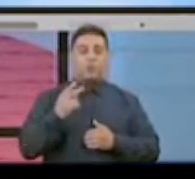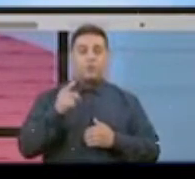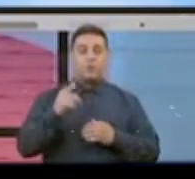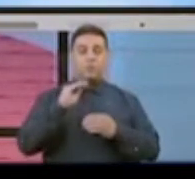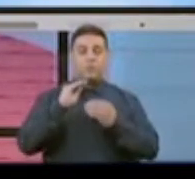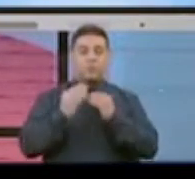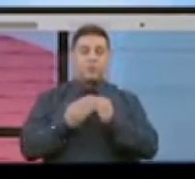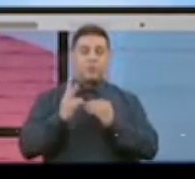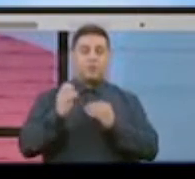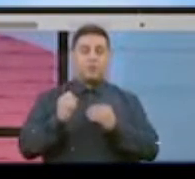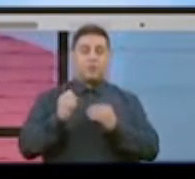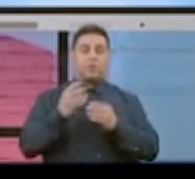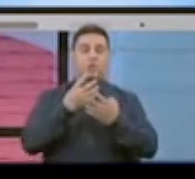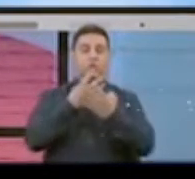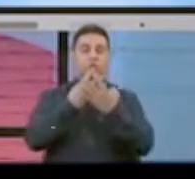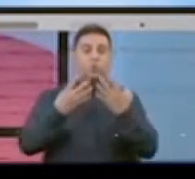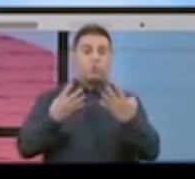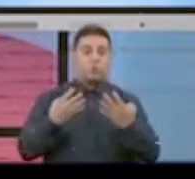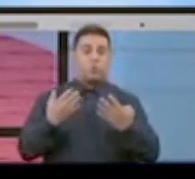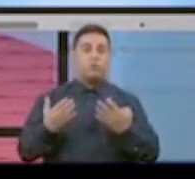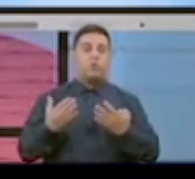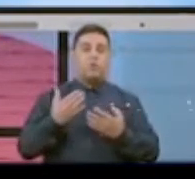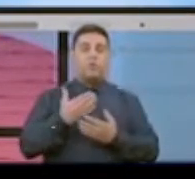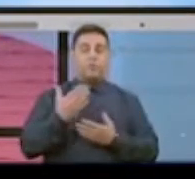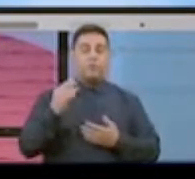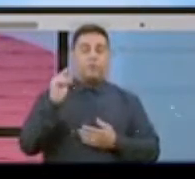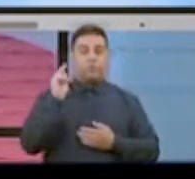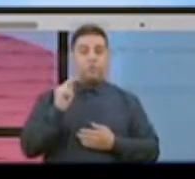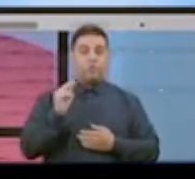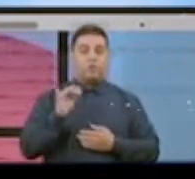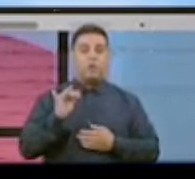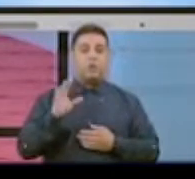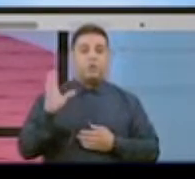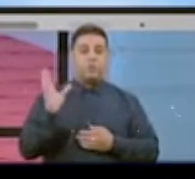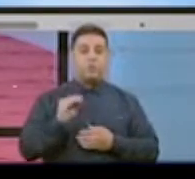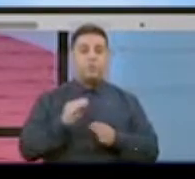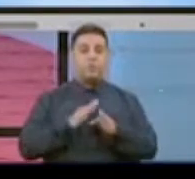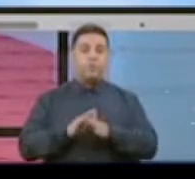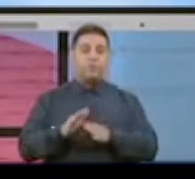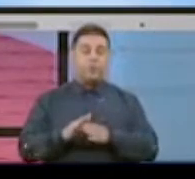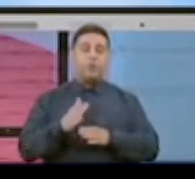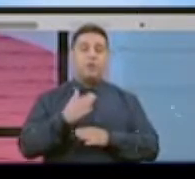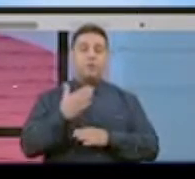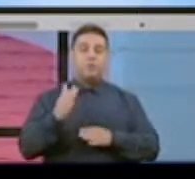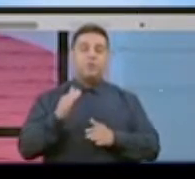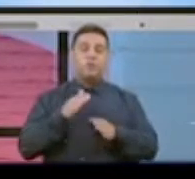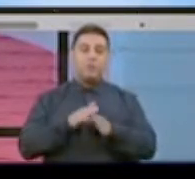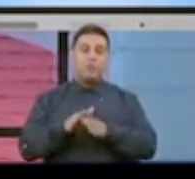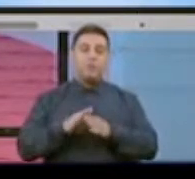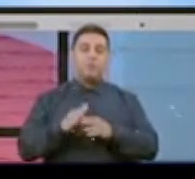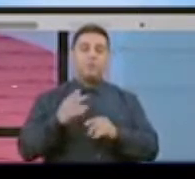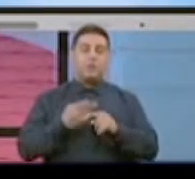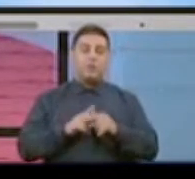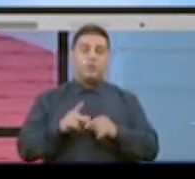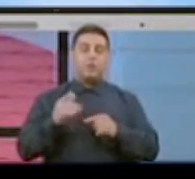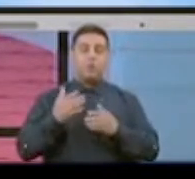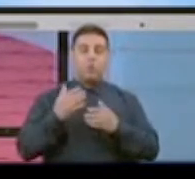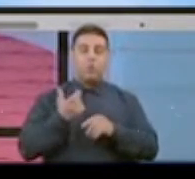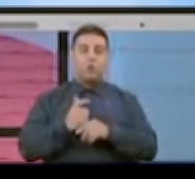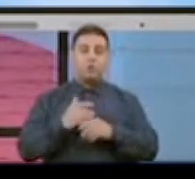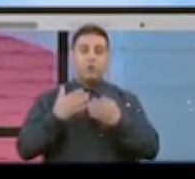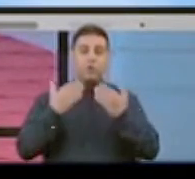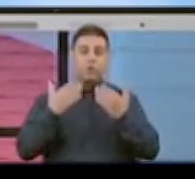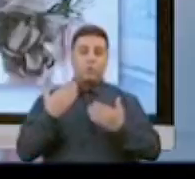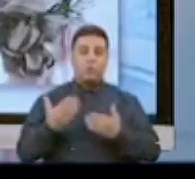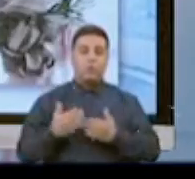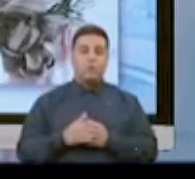спрятался за решетку. Если вы выучили и все выполнили, то вы справитесь с этим заданием очень легко.